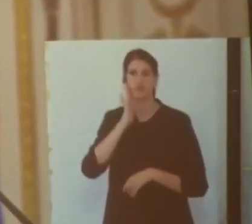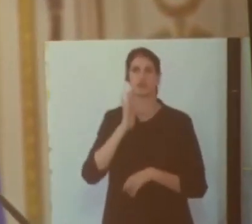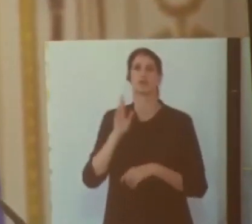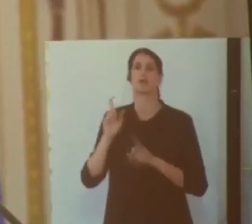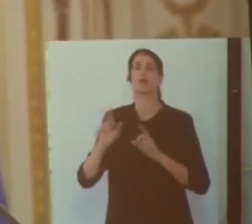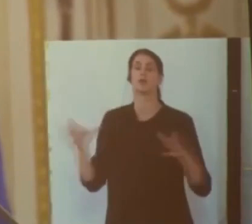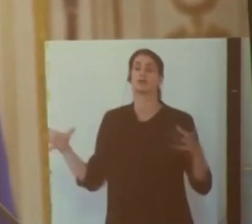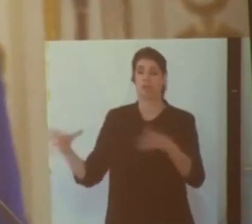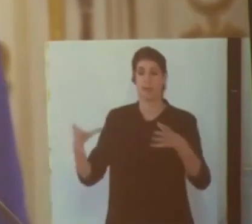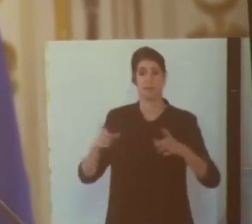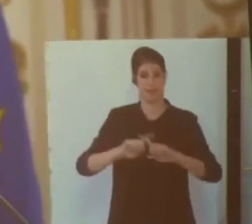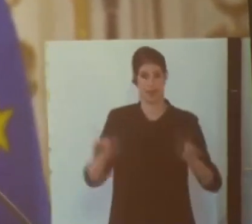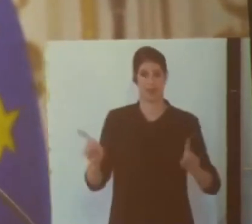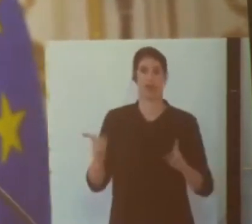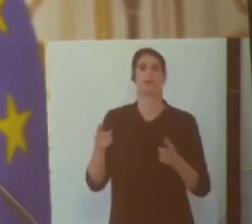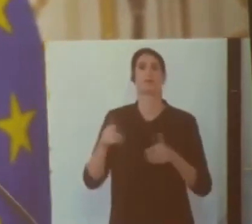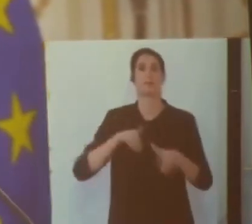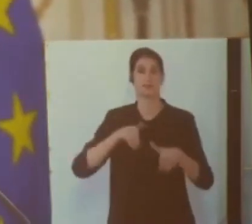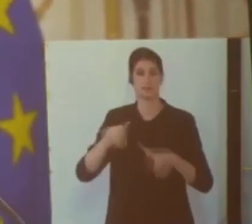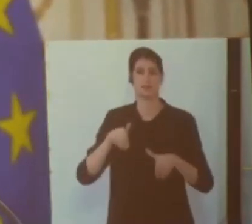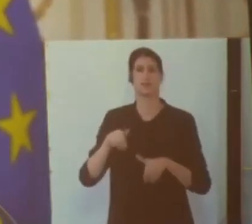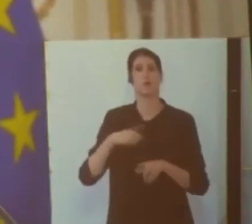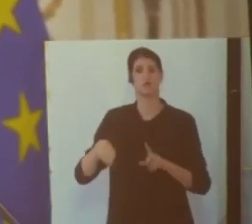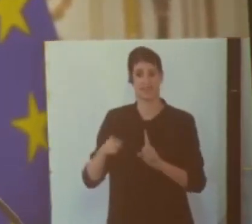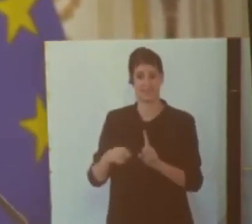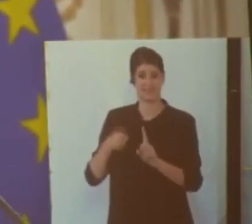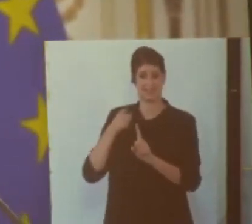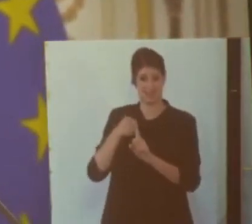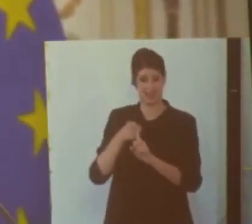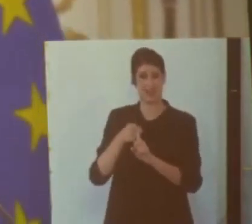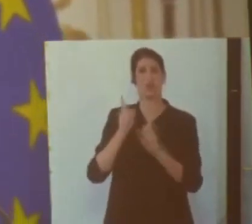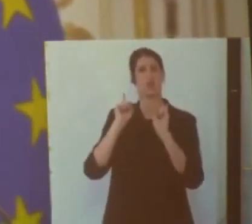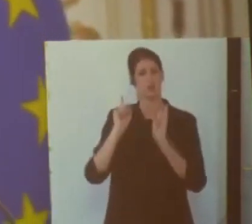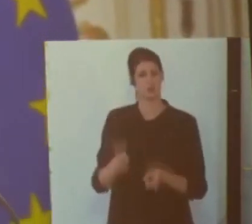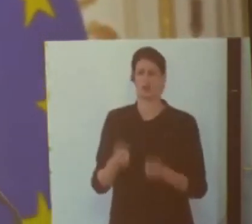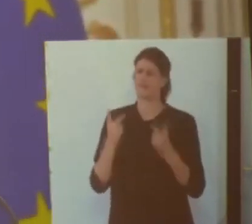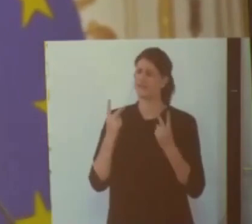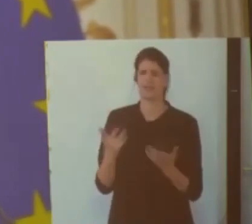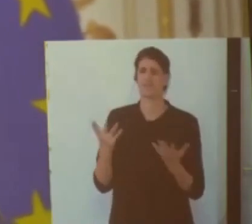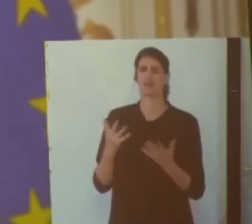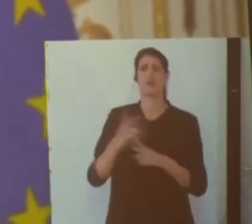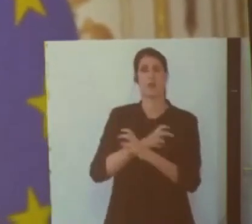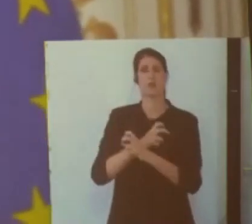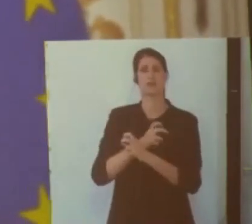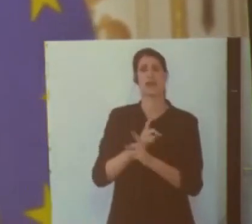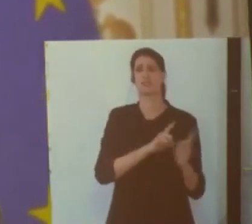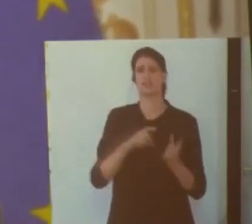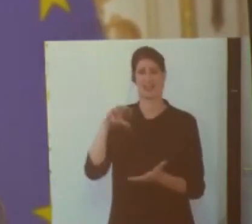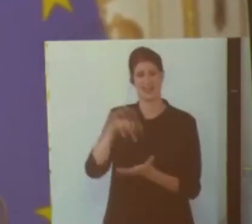Regierungsmitgliedern unsere Ziele im Regierungsprogramm zur Stärkung des Standorts vorzuziehen und sofort